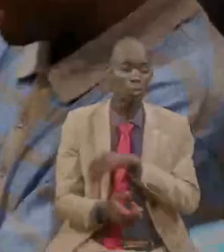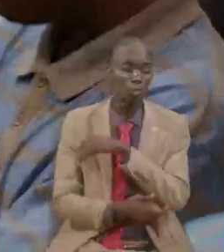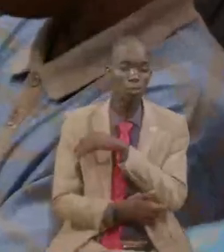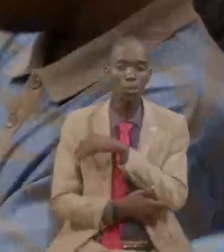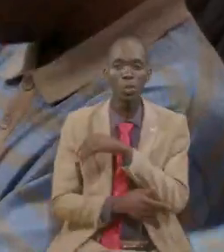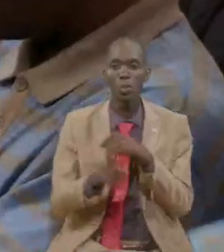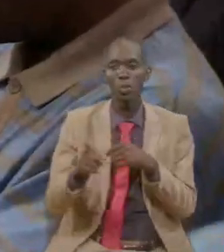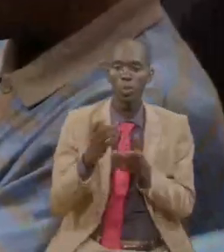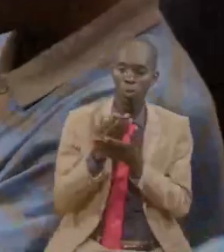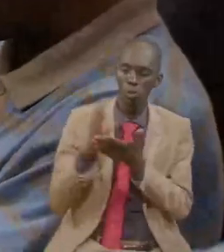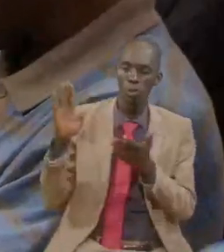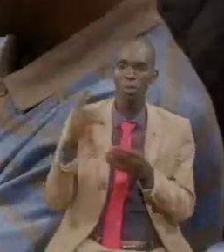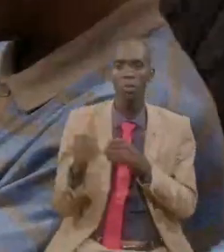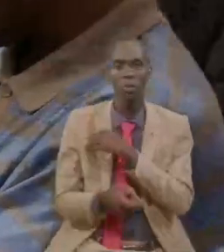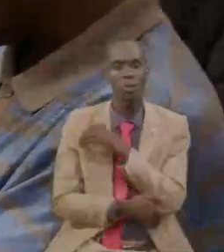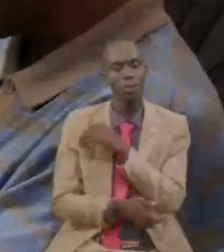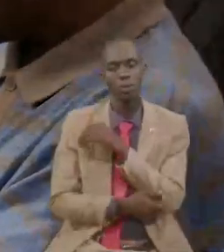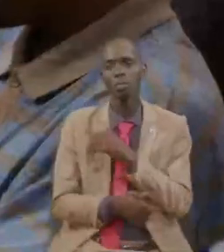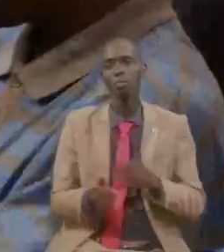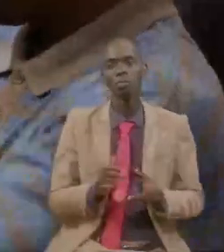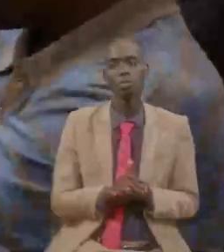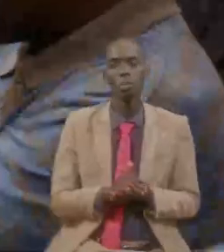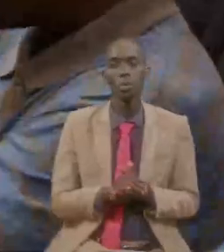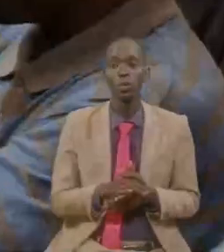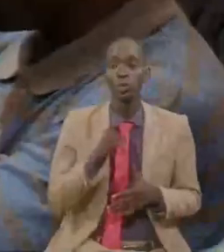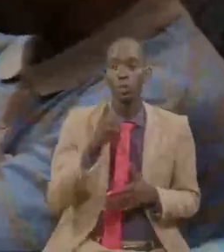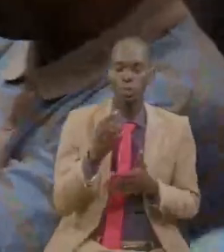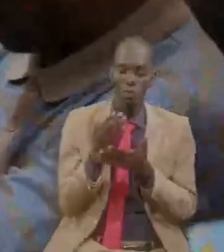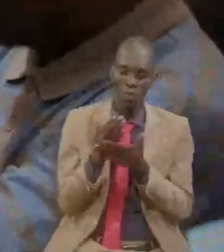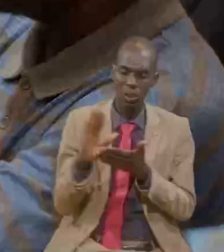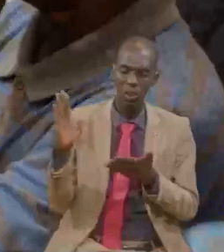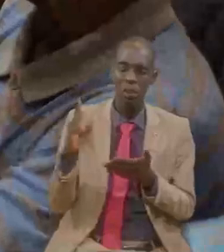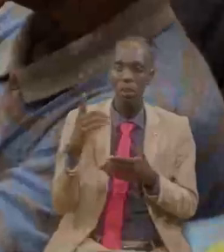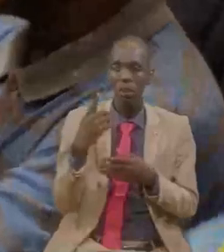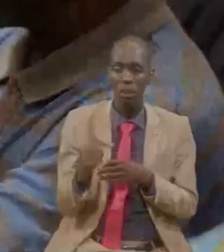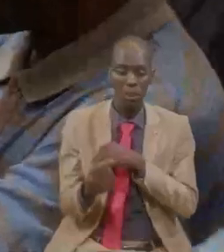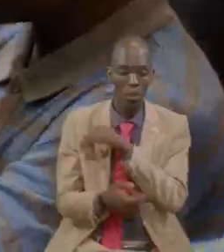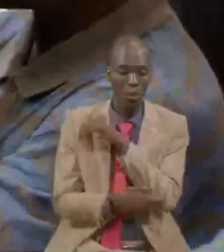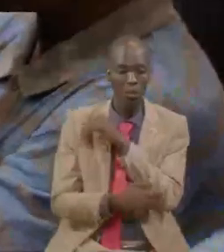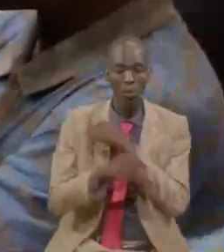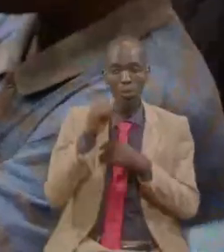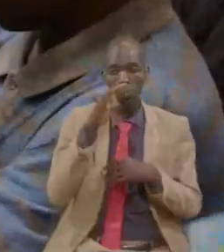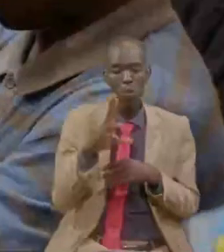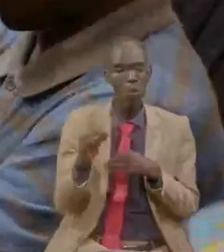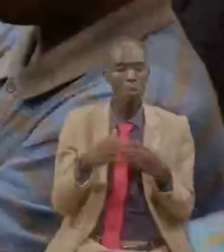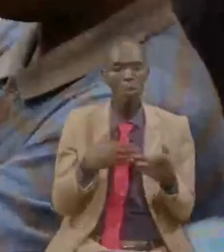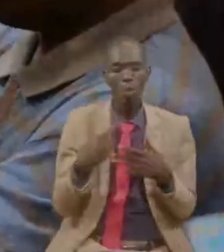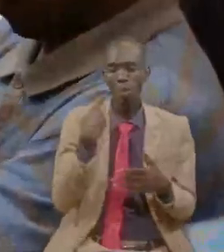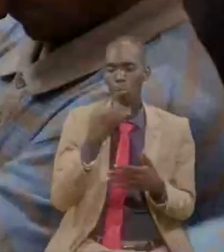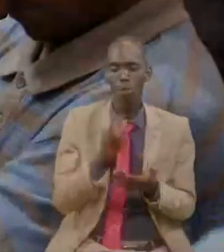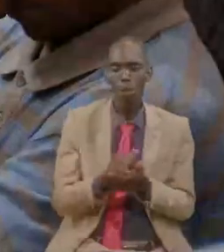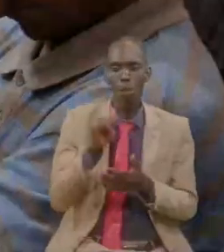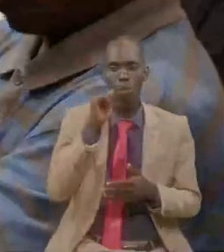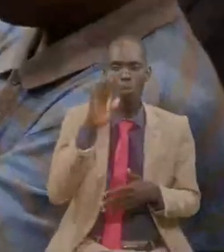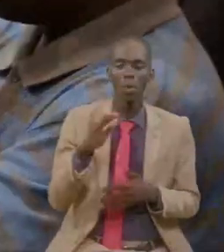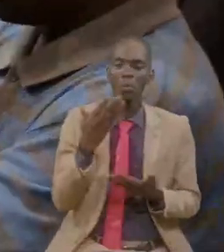Quelle que soit la tentation devant vous, vous y résistez. Vous résistez au tentateur, à